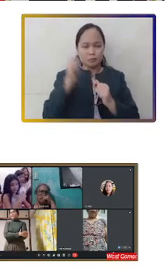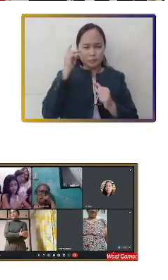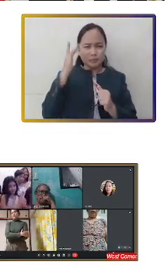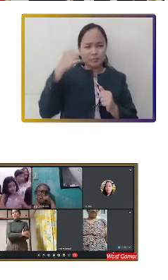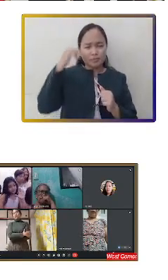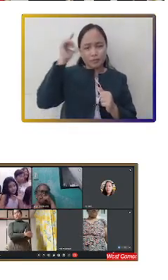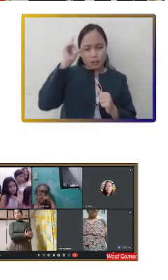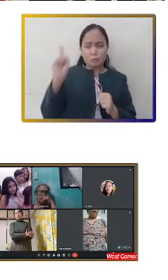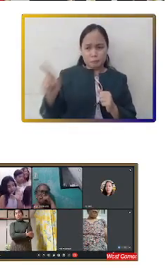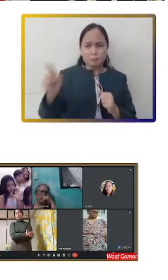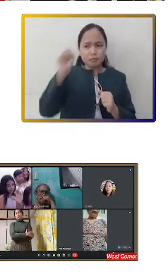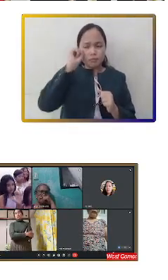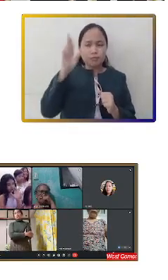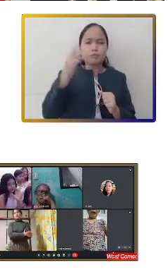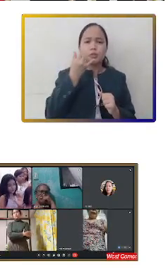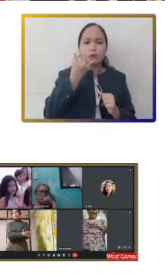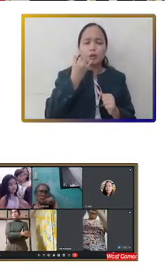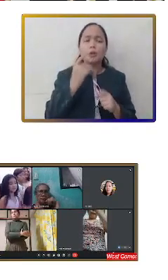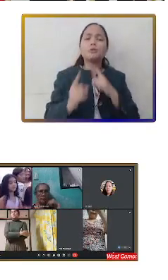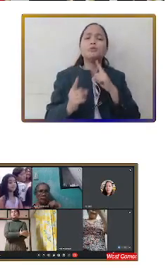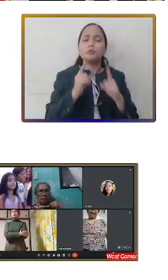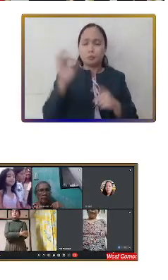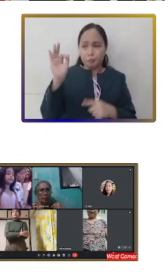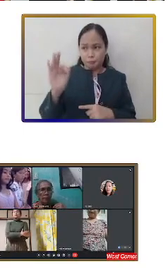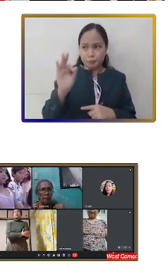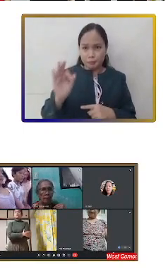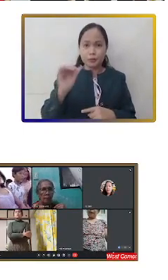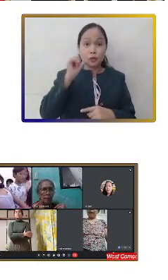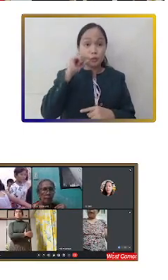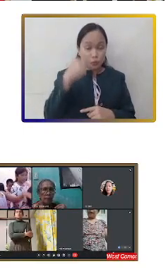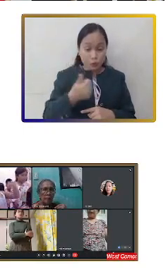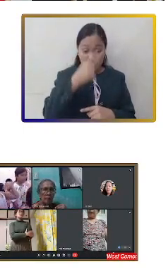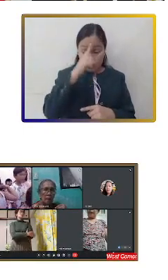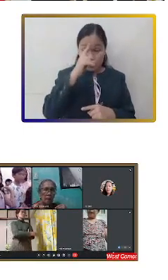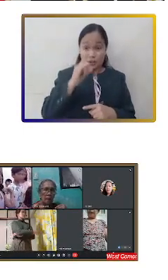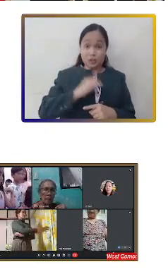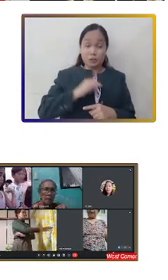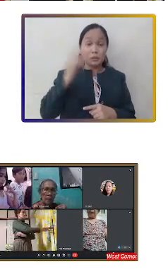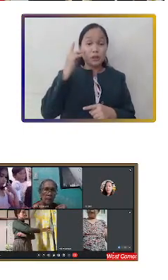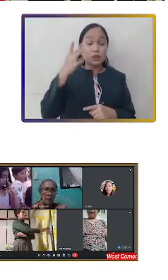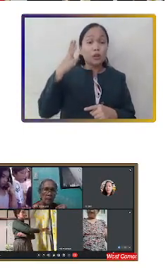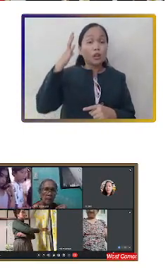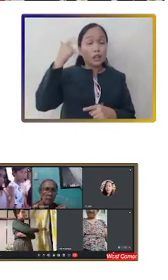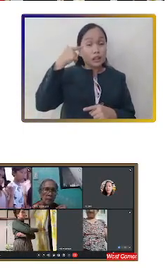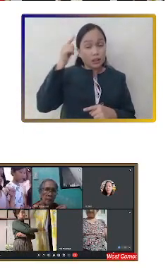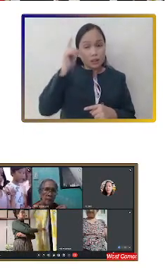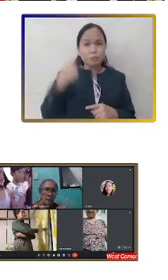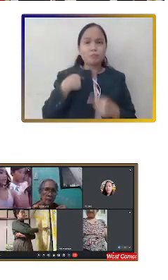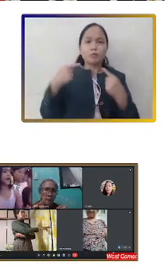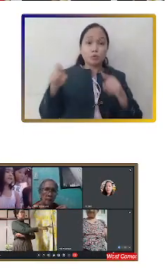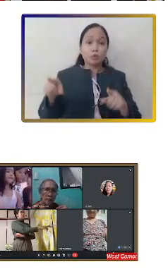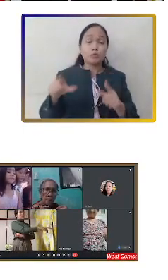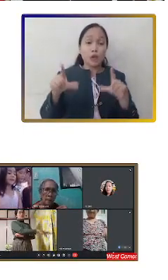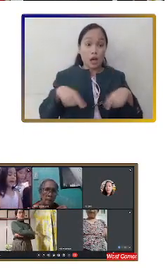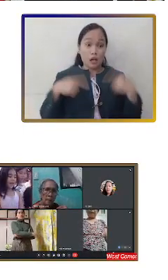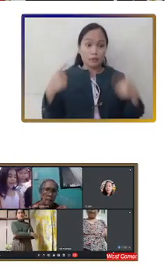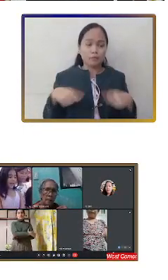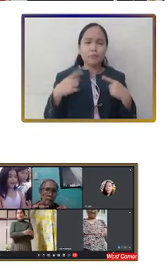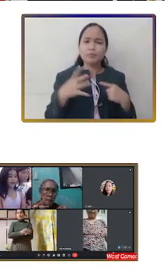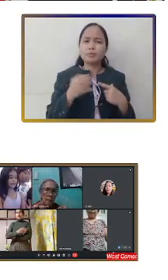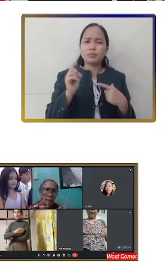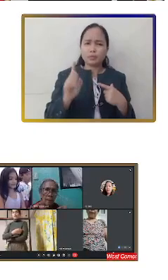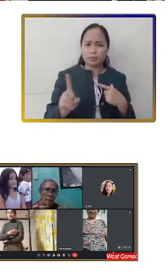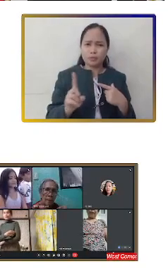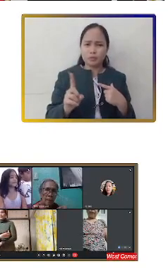sige ikaw muna magsalita dahil magsasalita daw siya doon nga po kay Pastor Red. And isa sa mga bili niya is that